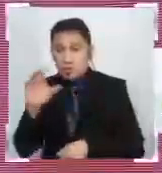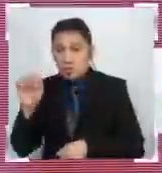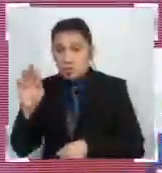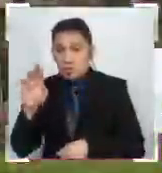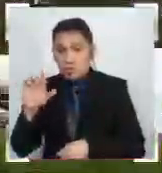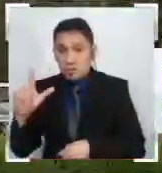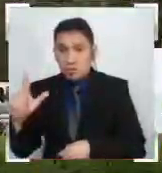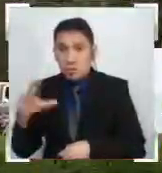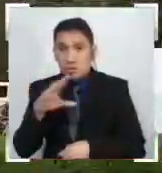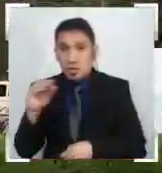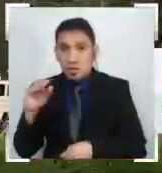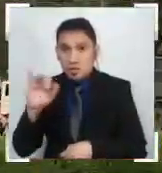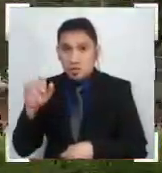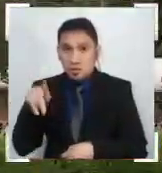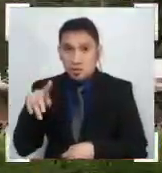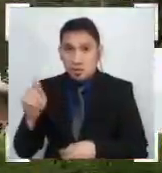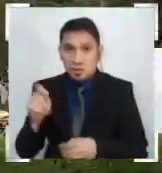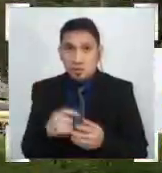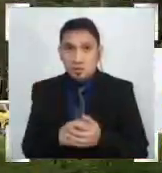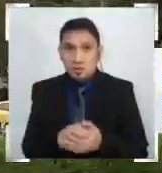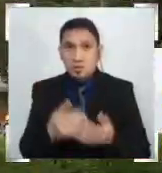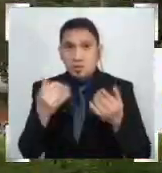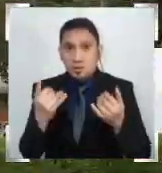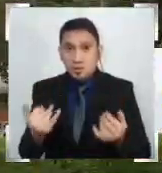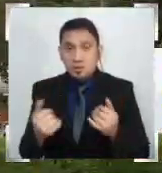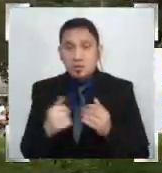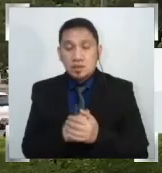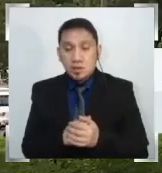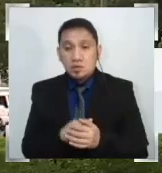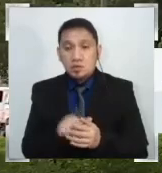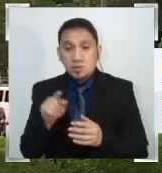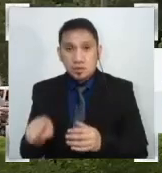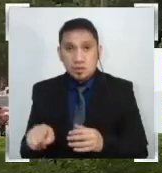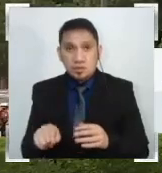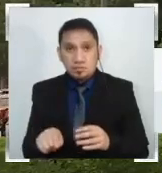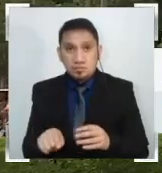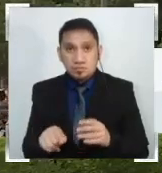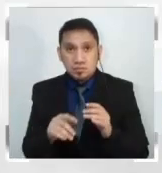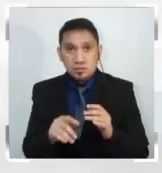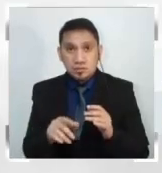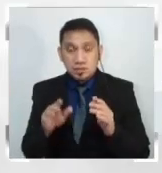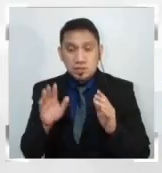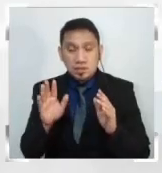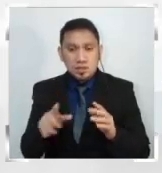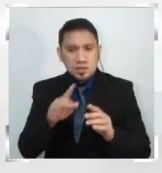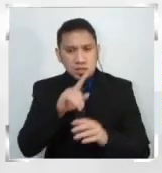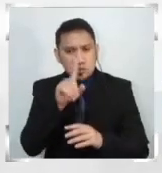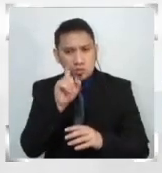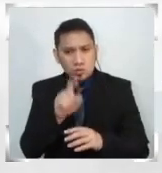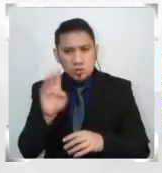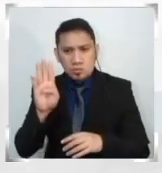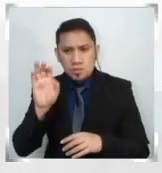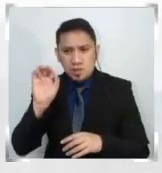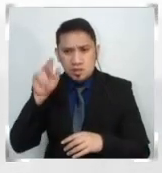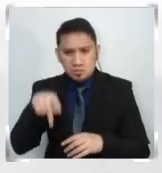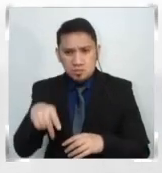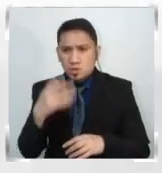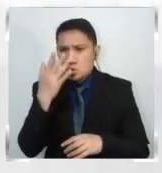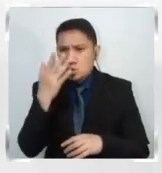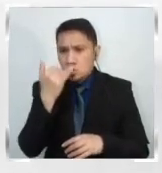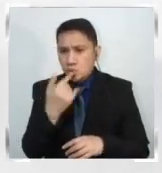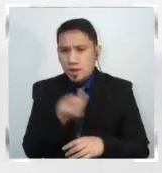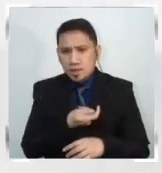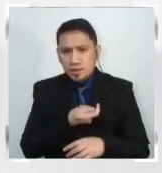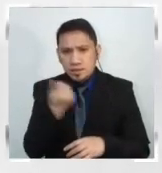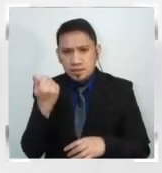Jopet Sison. Sa isa namang press release, tinanong ni Moreno ang Bangko Sentral ng Pilipinas kung bakit inalis sa bagong labas na